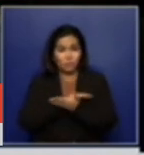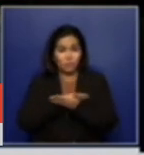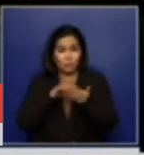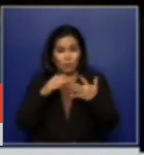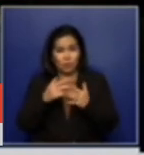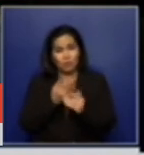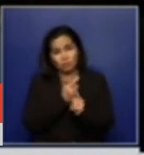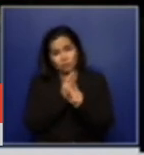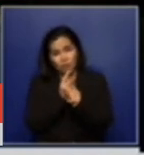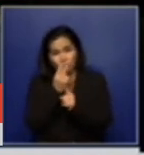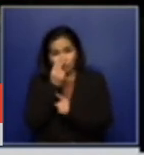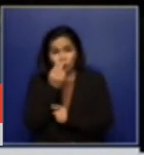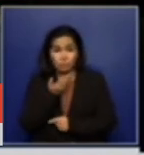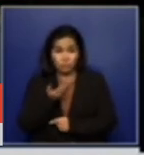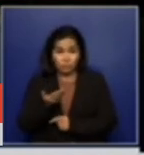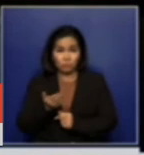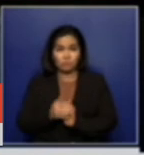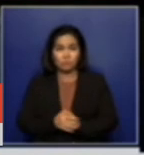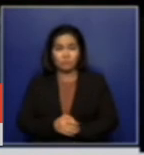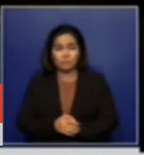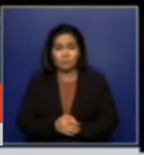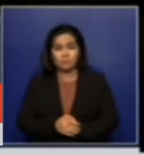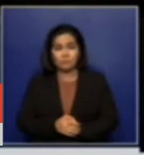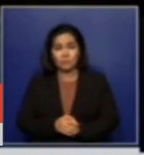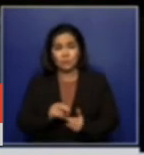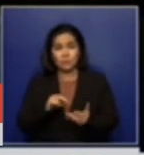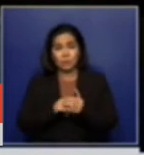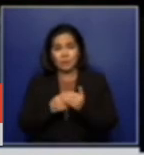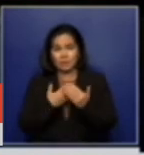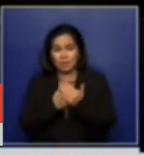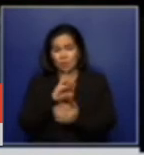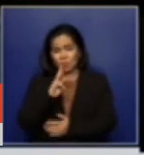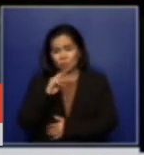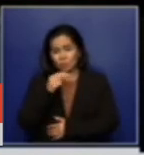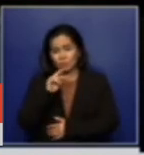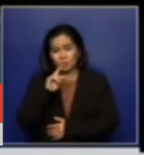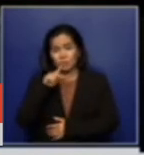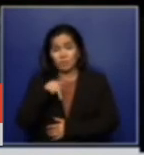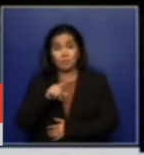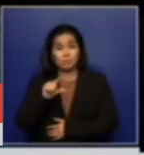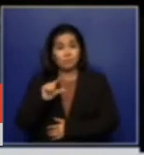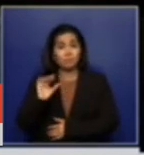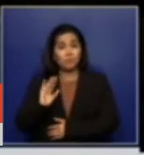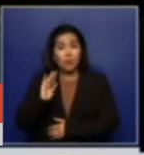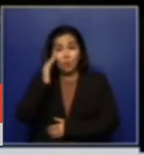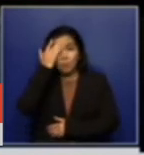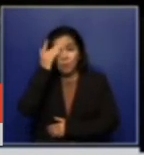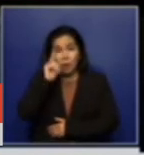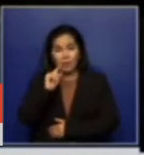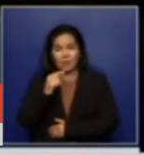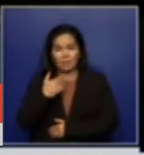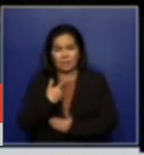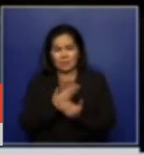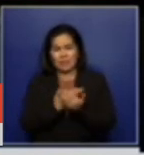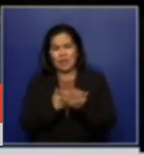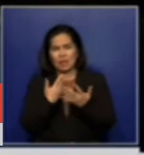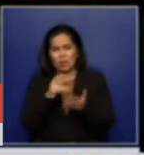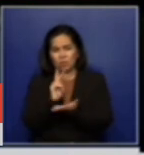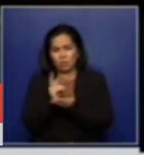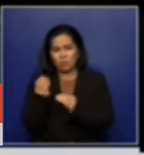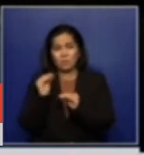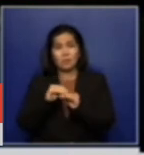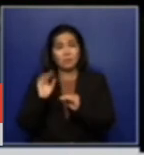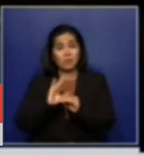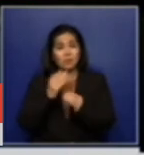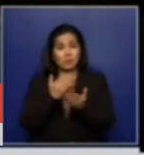ไม่จำเป็นต้องเอา 62,000 ล้านคุณได้เปรียบอยู่แล้วคุณก็ไม่ต้องกู้เพิ่มเราสามารถประหยัด